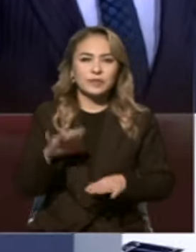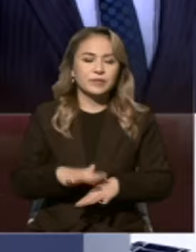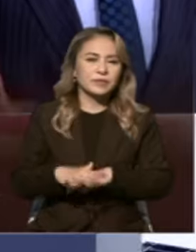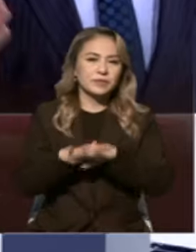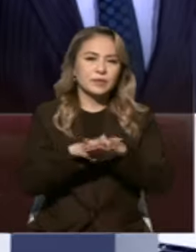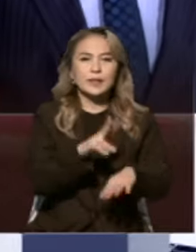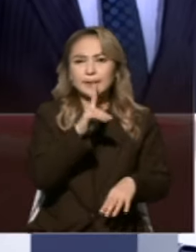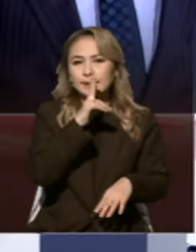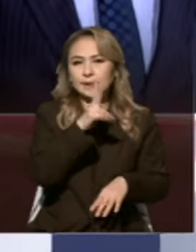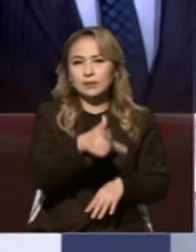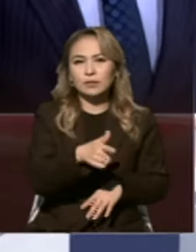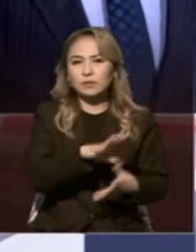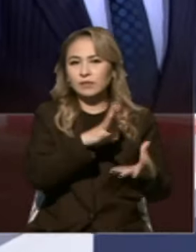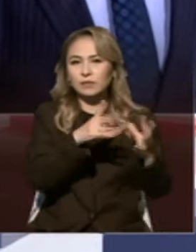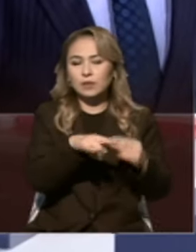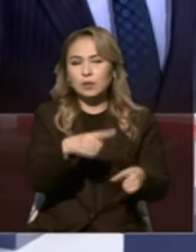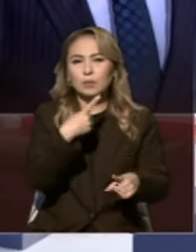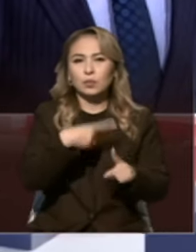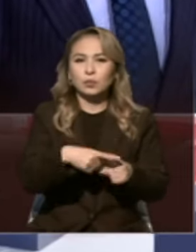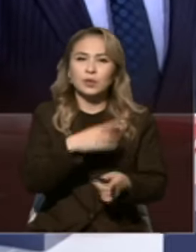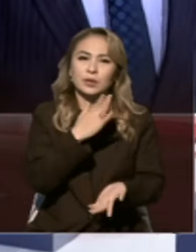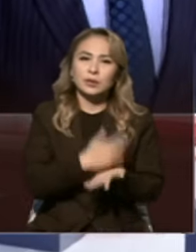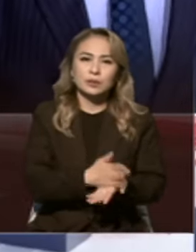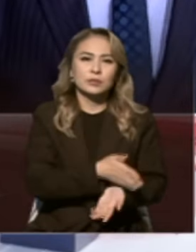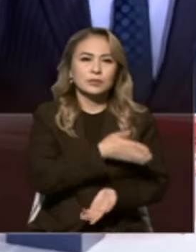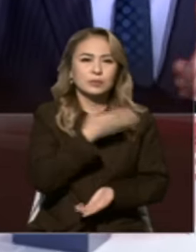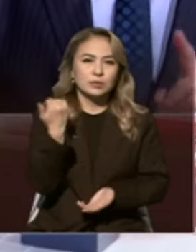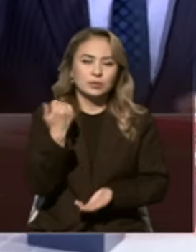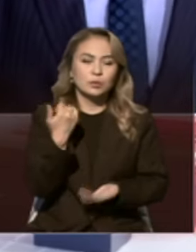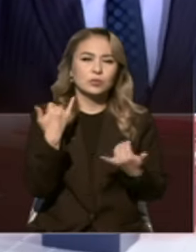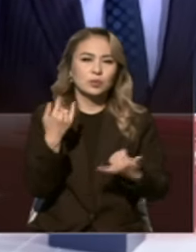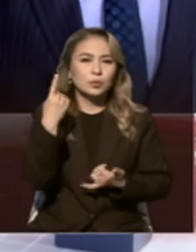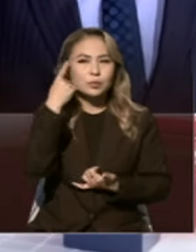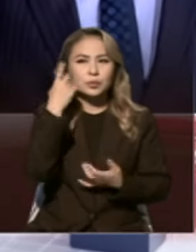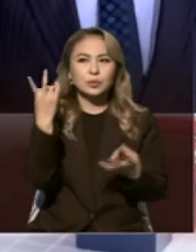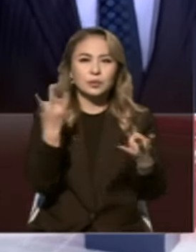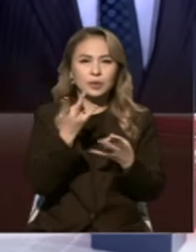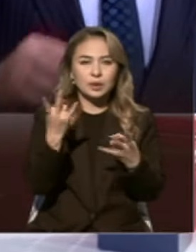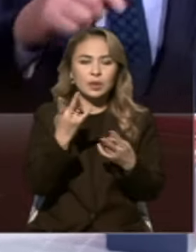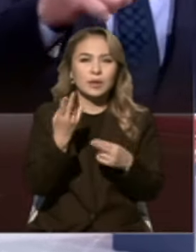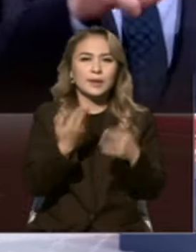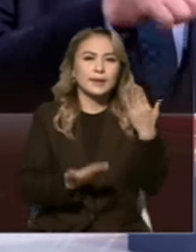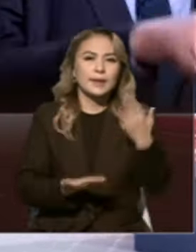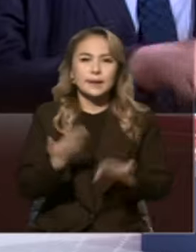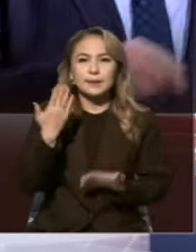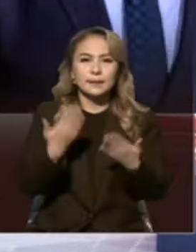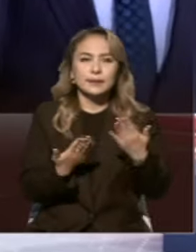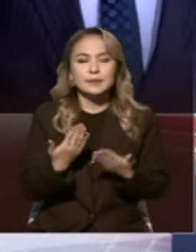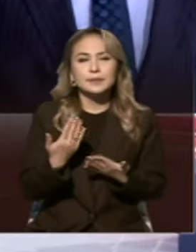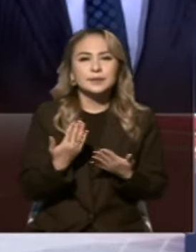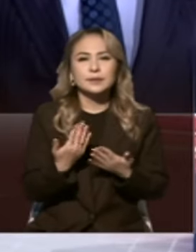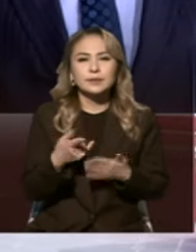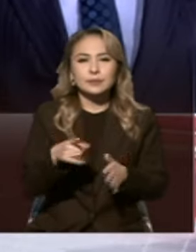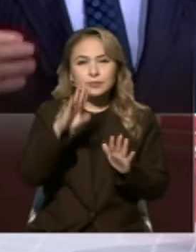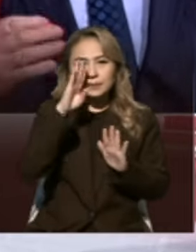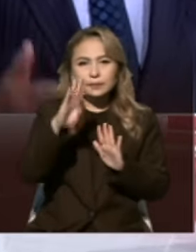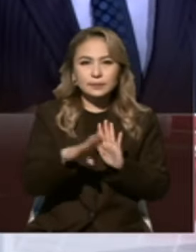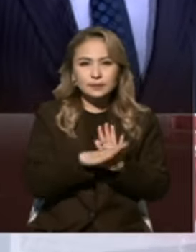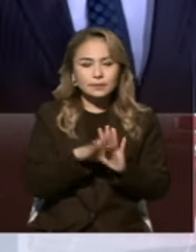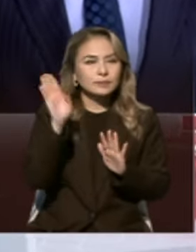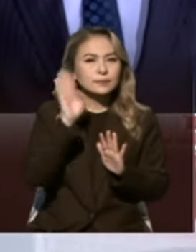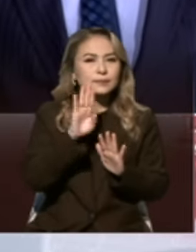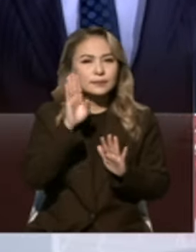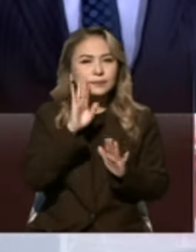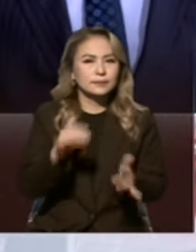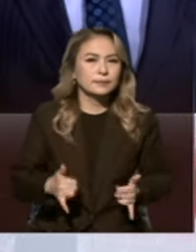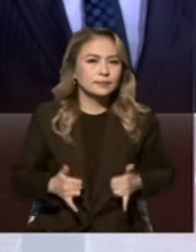жылға оның нәтижесі бар ма, жоқ па? Сондықтан да біз осыны ойланатын нәрсеміз, егер осы су қоймасын